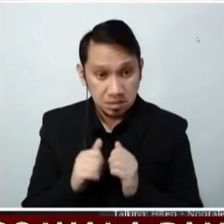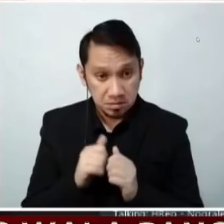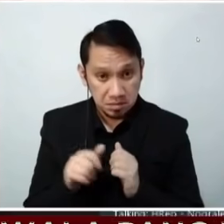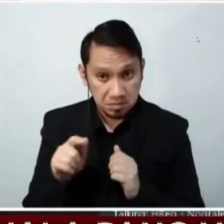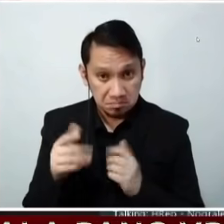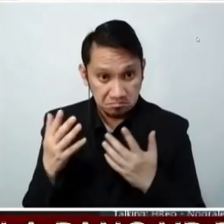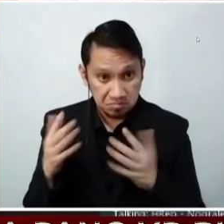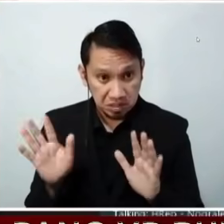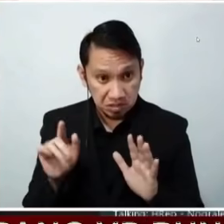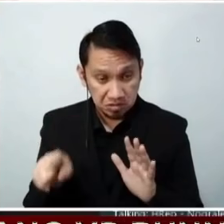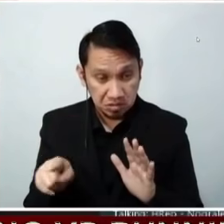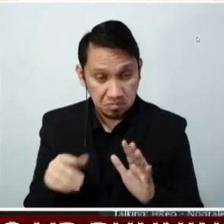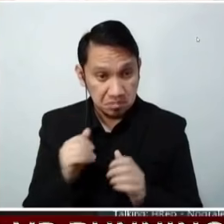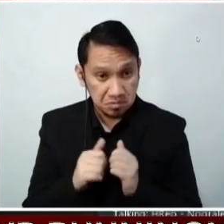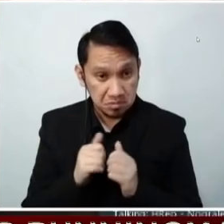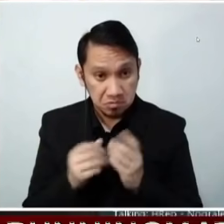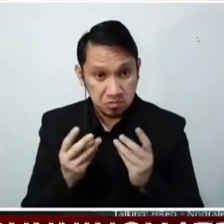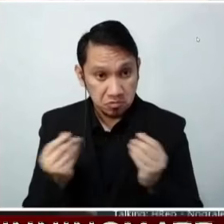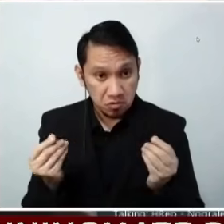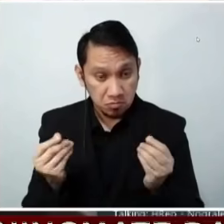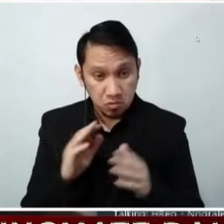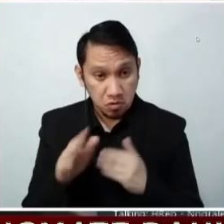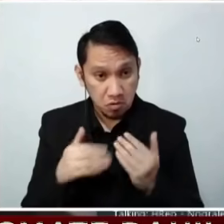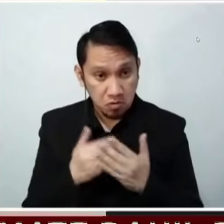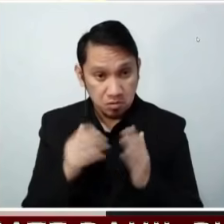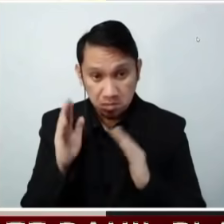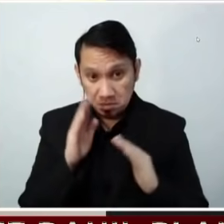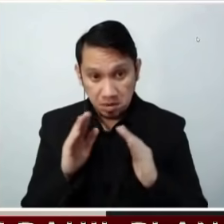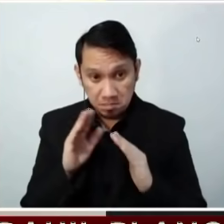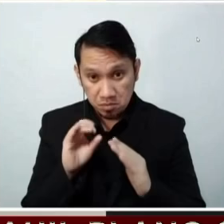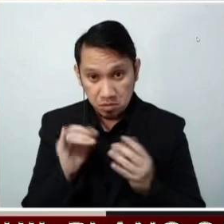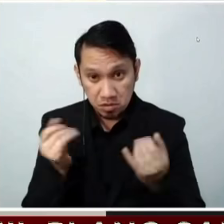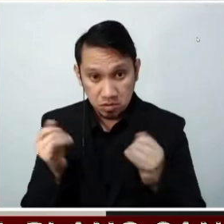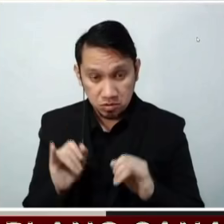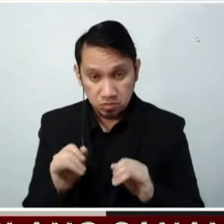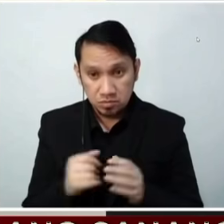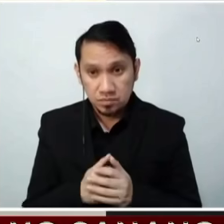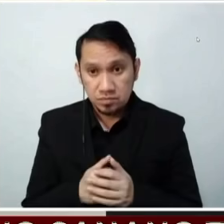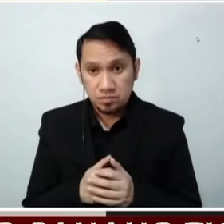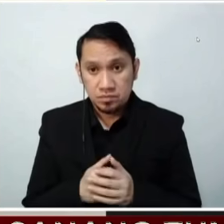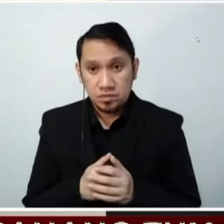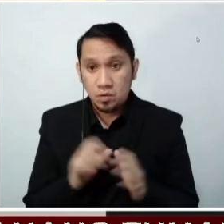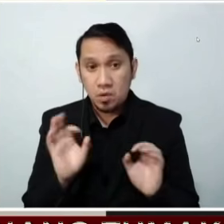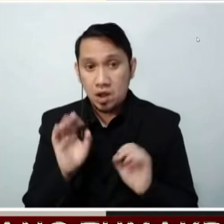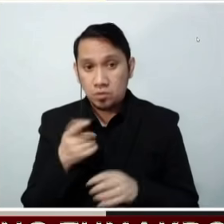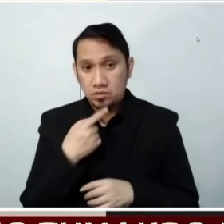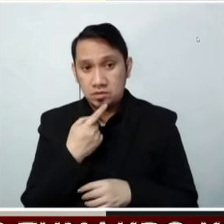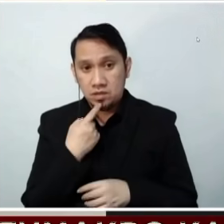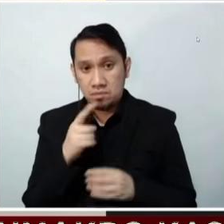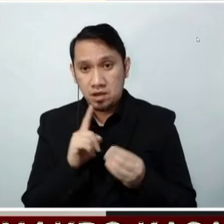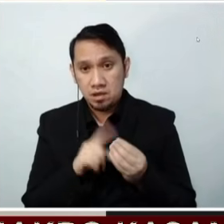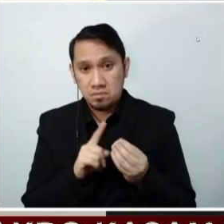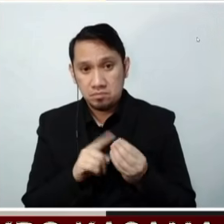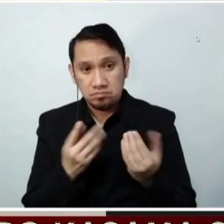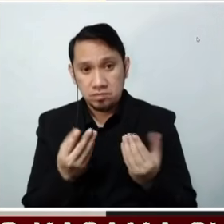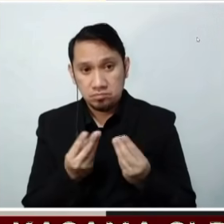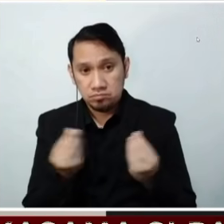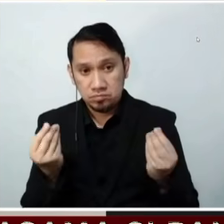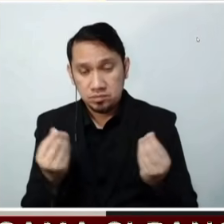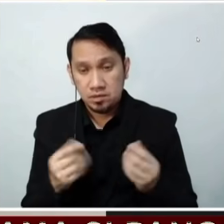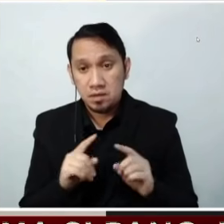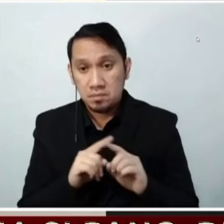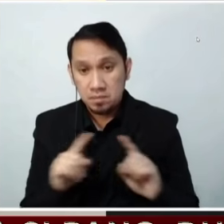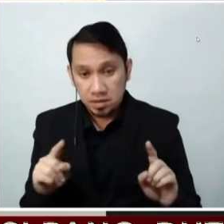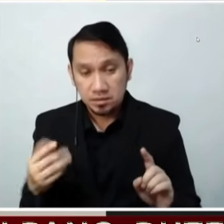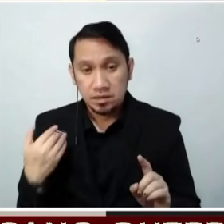mga idinadawit sa issue sa mga posibleng ikaso sa kanila. Wala akong sinabi off the hook. Hindi sila off the hook. Meron pa